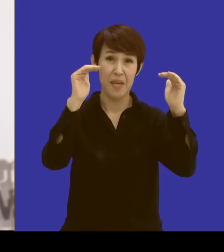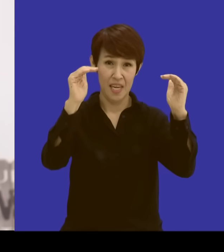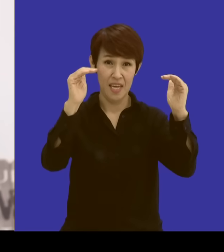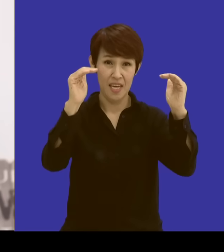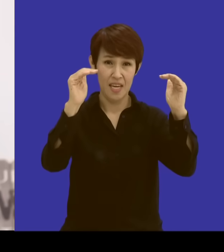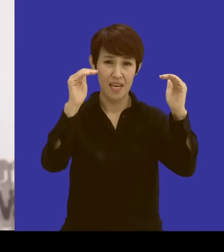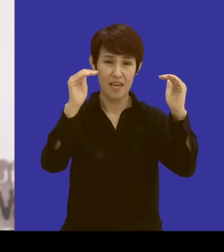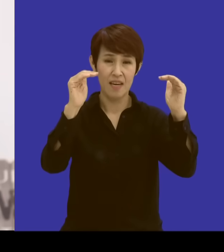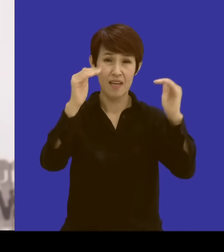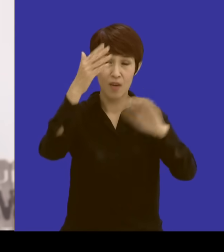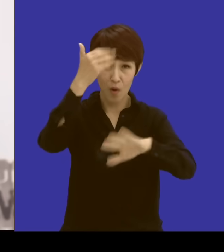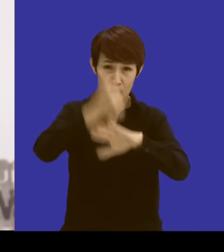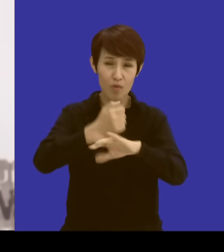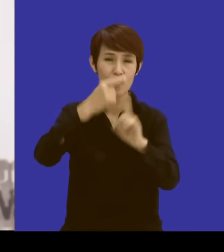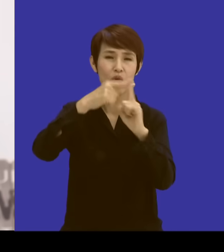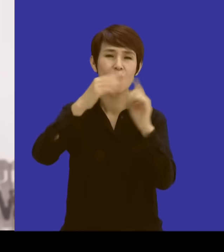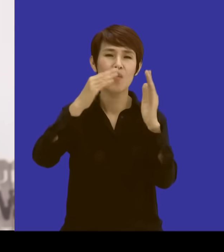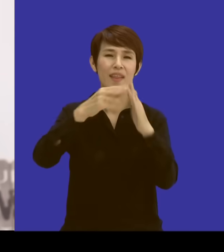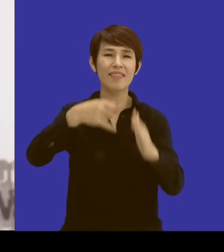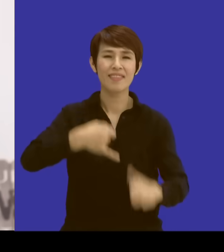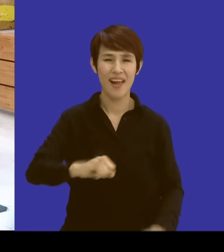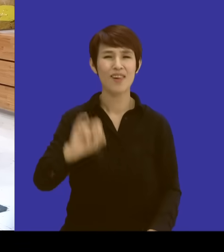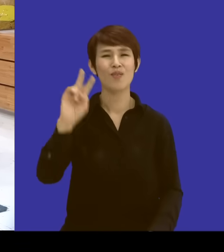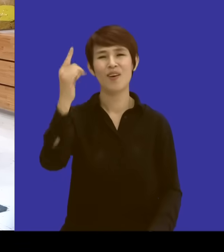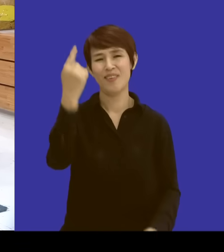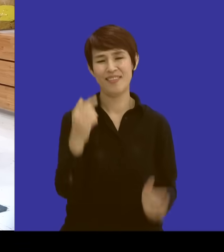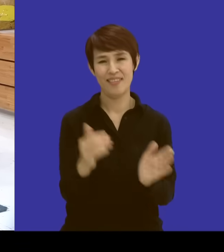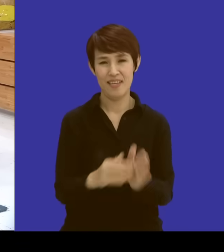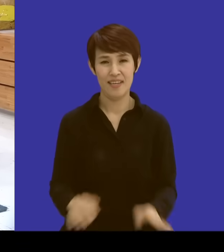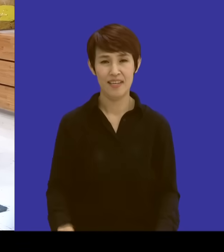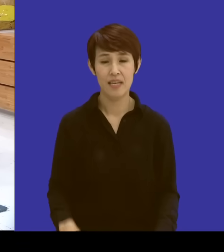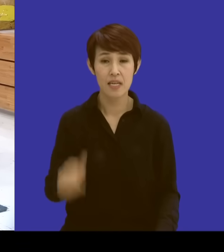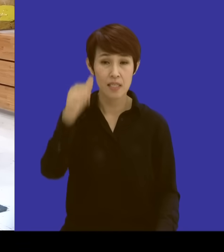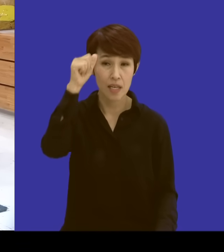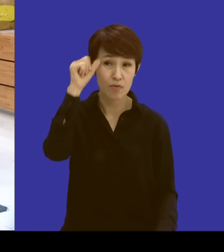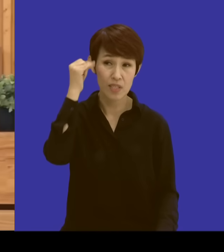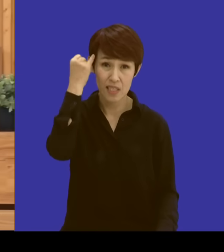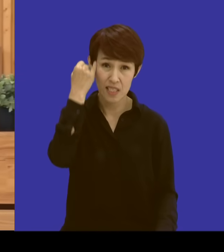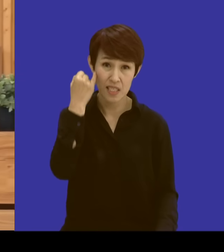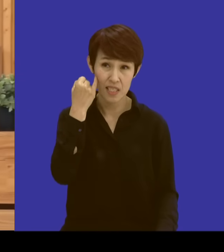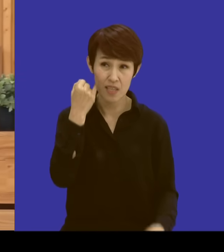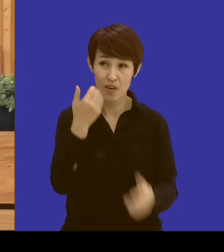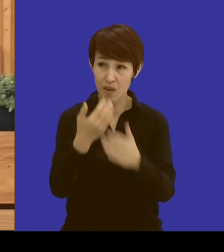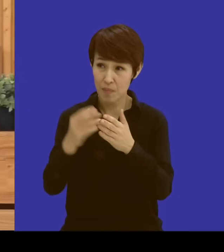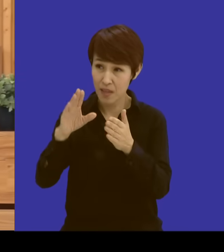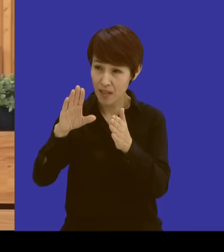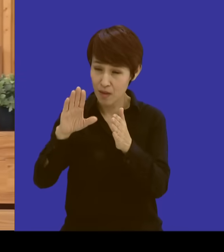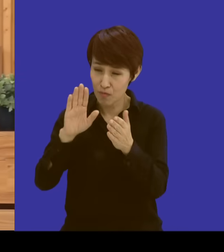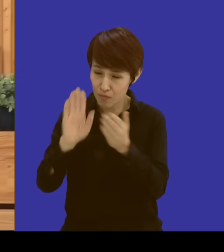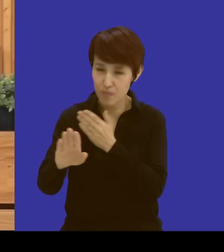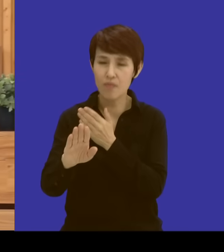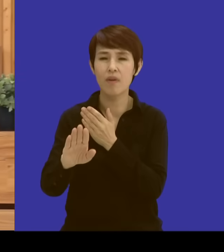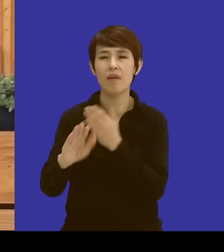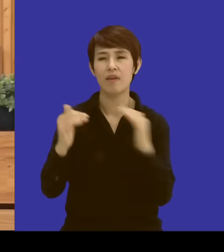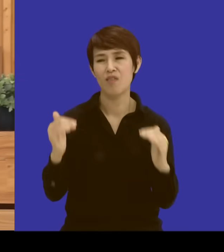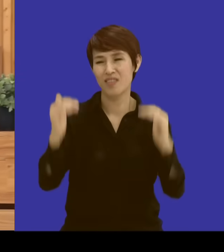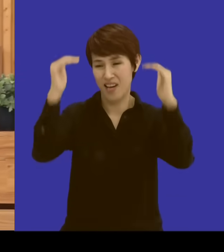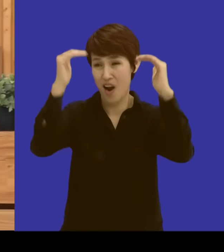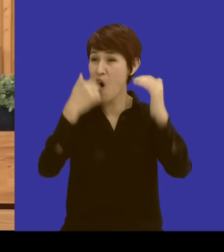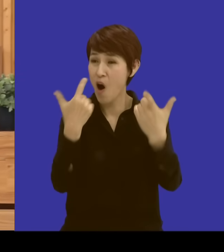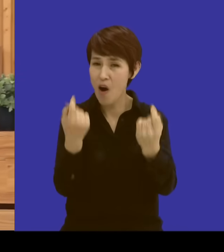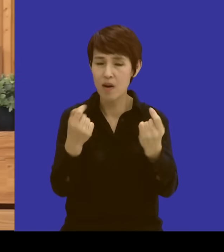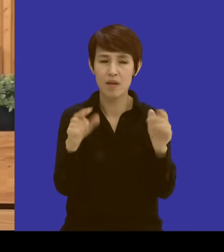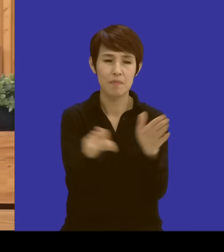결국 돌아온 것도 교회의 딸 맞죠. 사실 사춘기라는 것이 어떻게 보면 우리가 겪으면서 더 성장을 하게 되잖아요. 그렇죠. 그러니까 신앙의 사춘기도